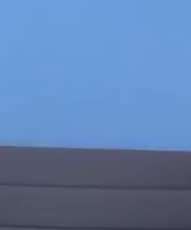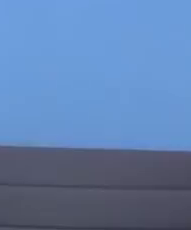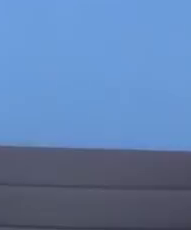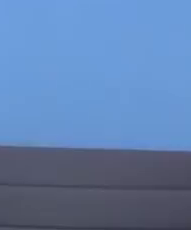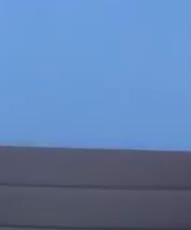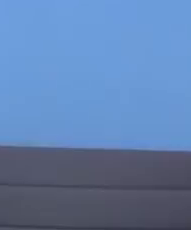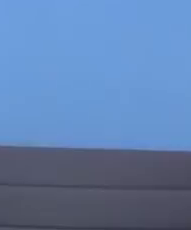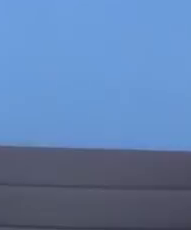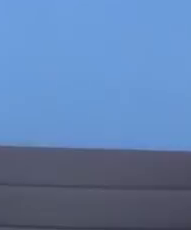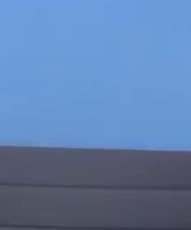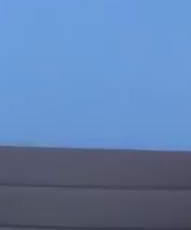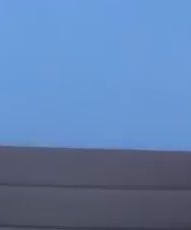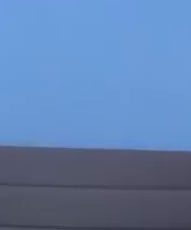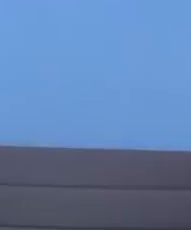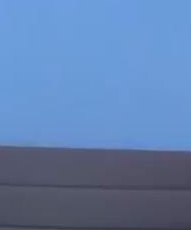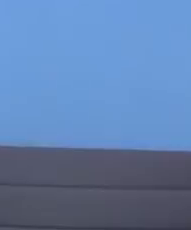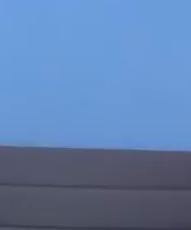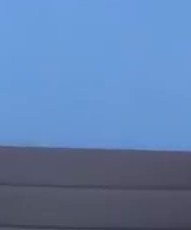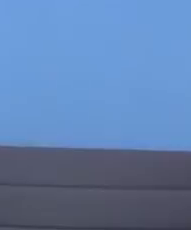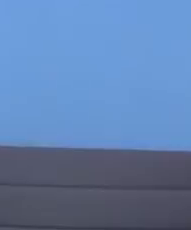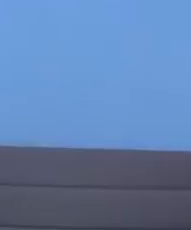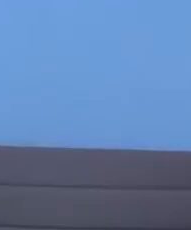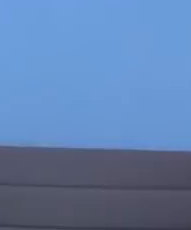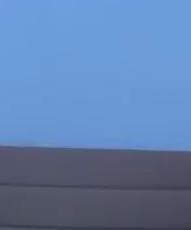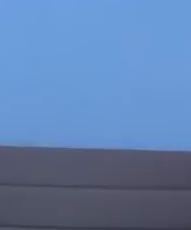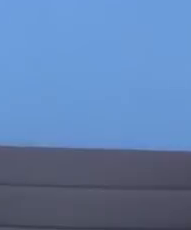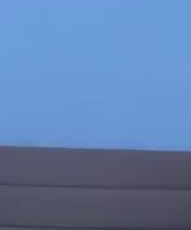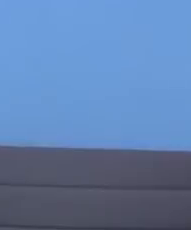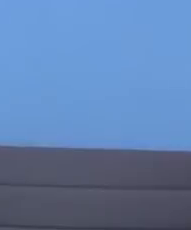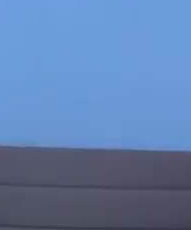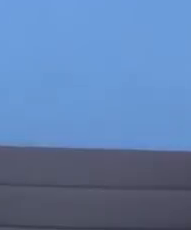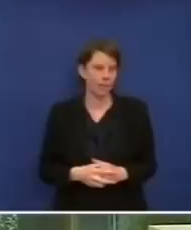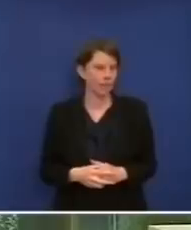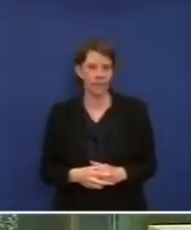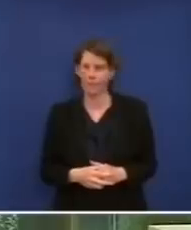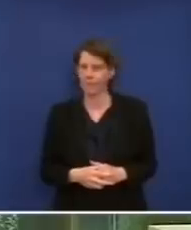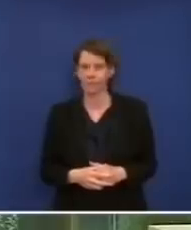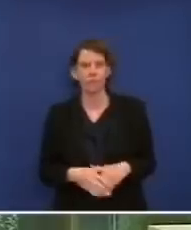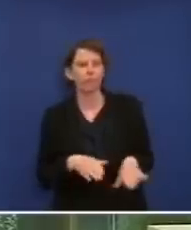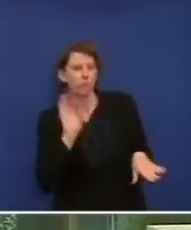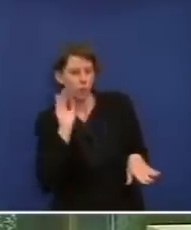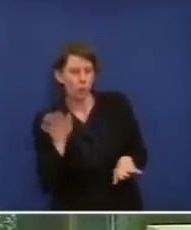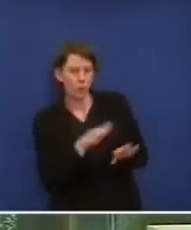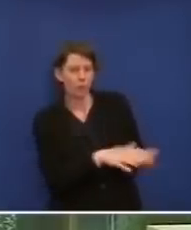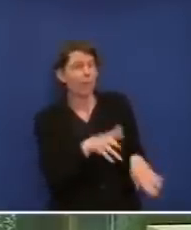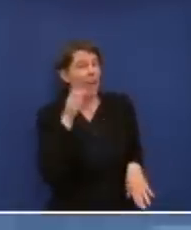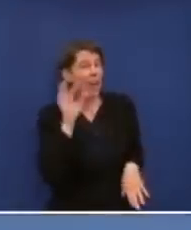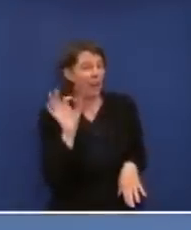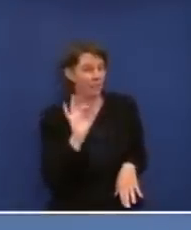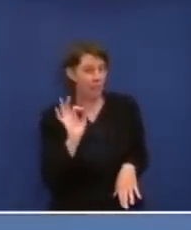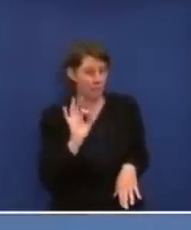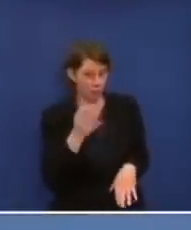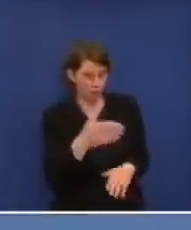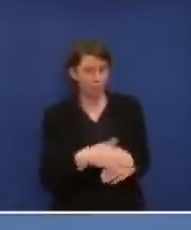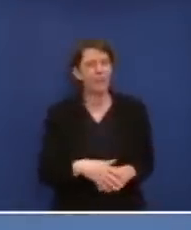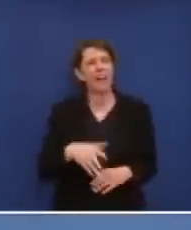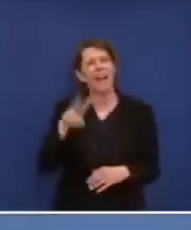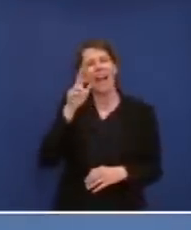über eine Eskalation der Gewalt dort in Jerusalem zum Ausdruck gebracht. Okay, dann Herr Feldhoff, bitte. Herr